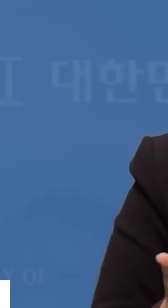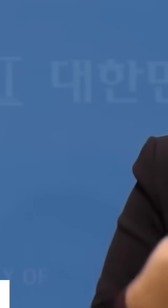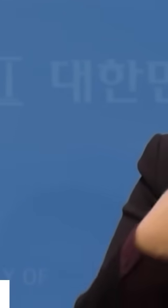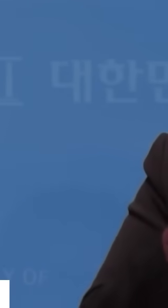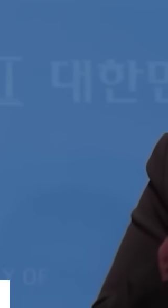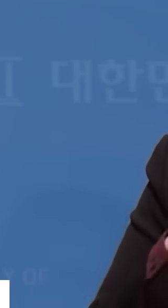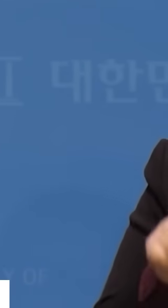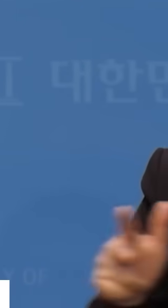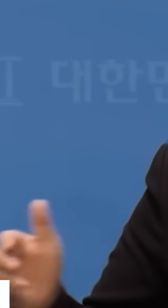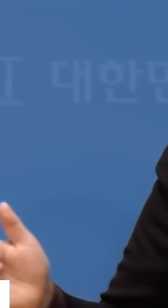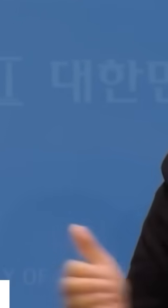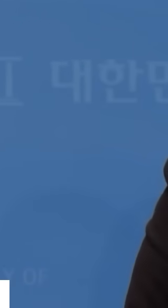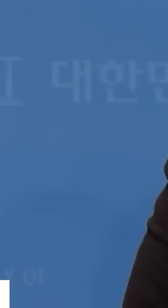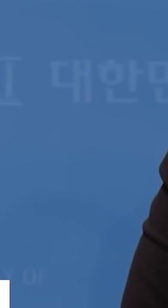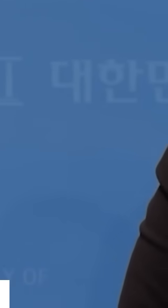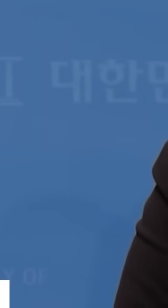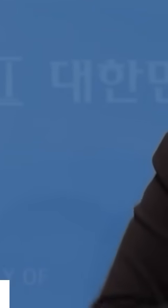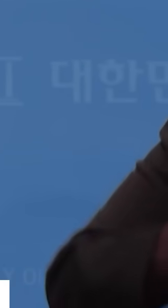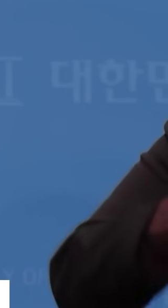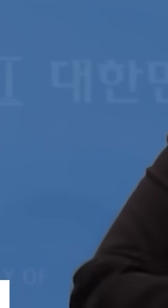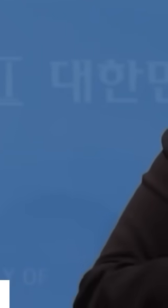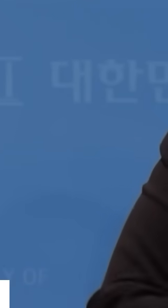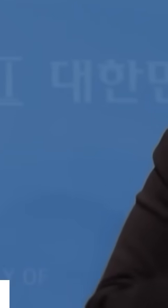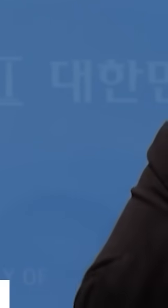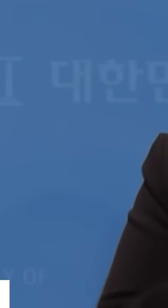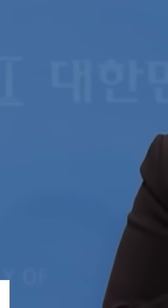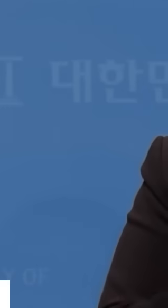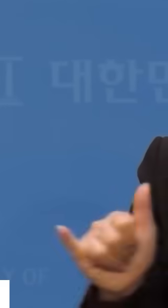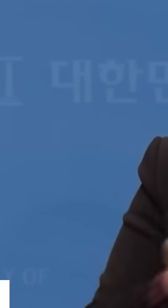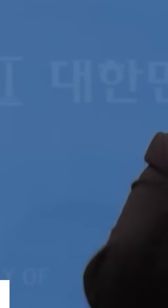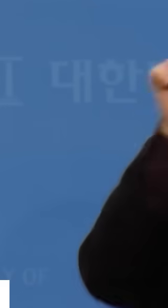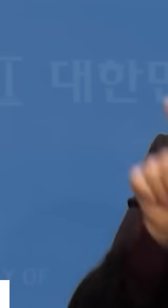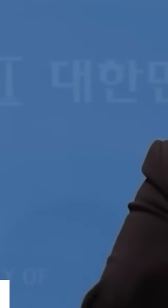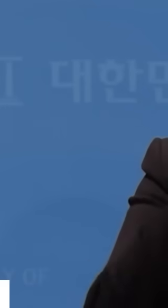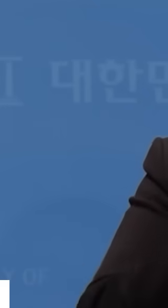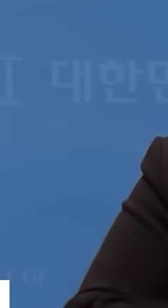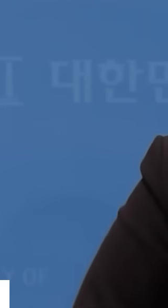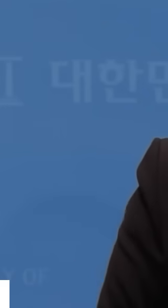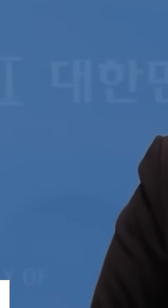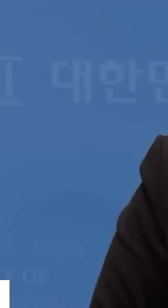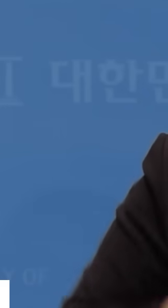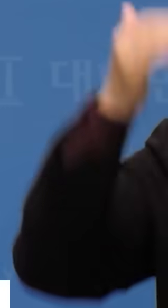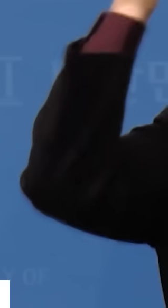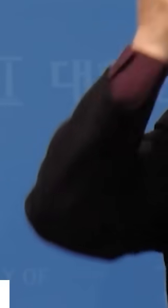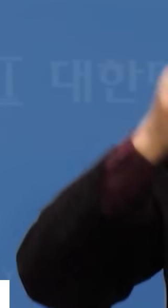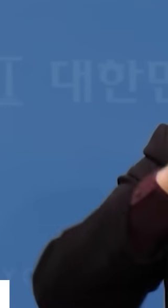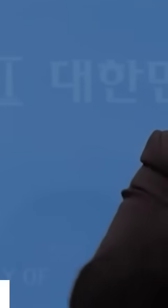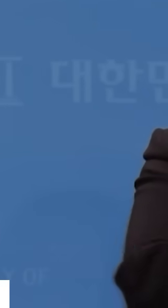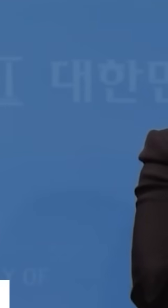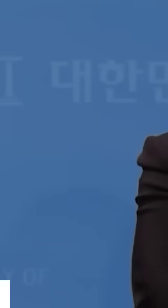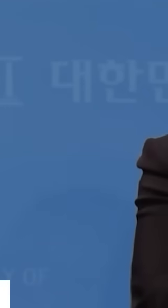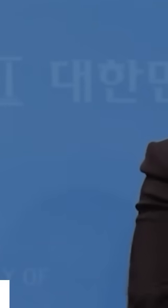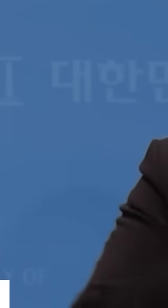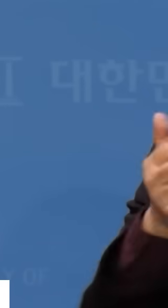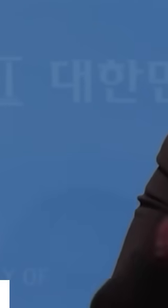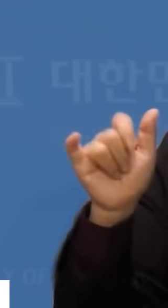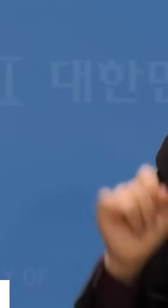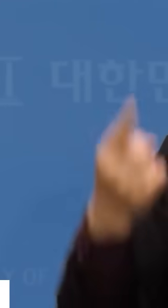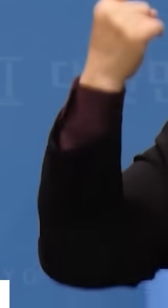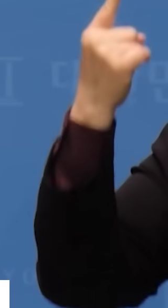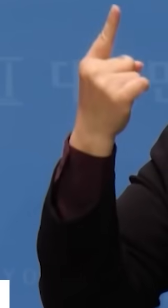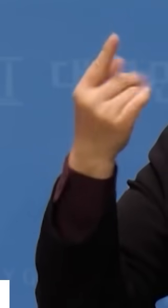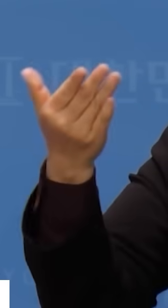저는 지금까지 유권자로 살아왔었고 대한민국의 권력은 국민으로부터 나온다고